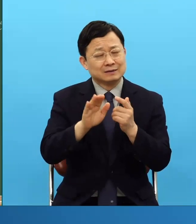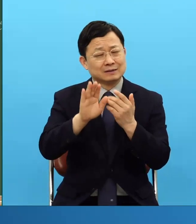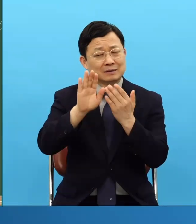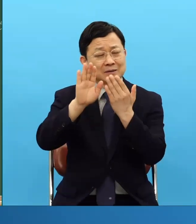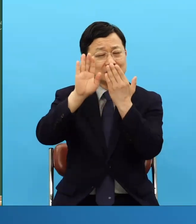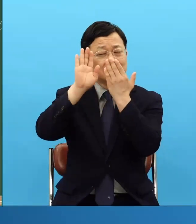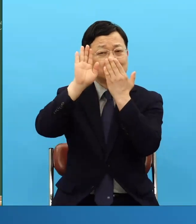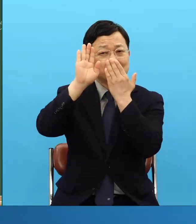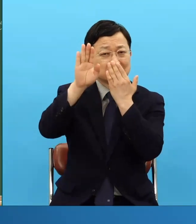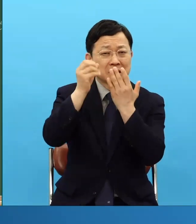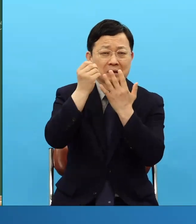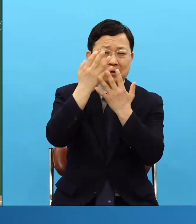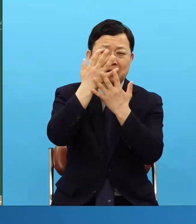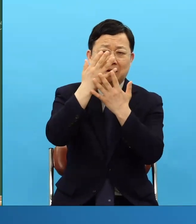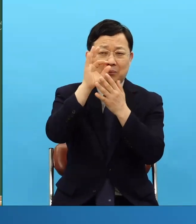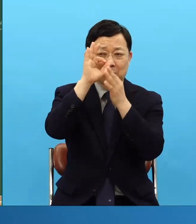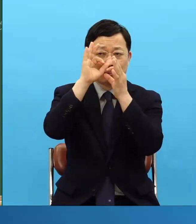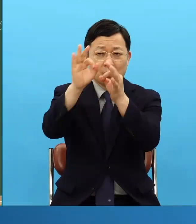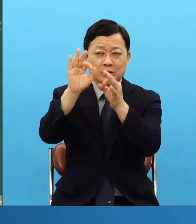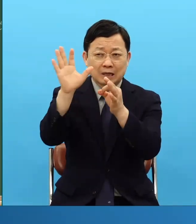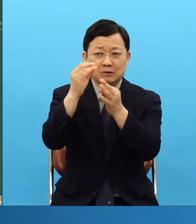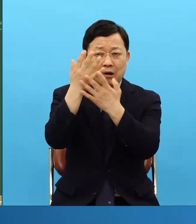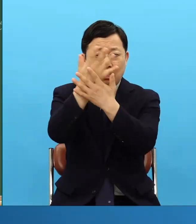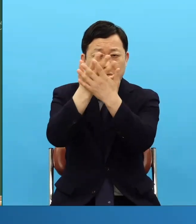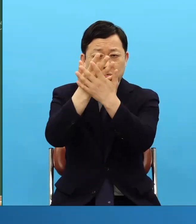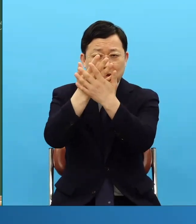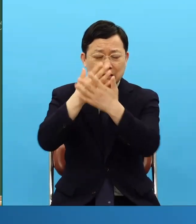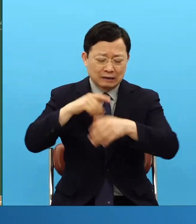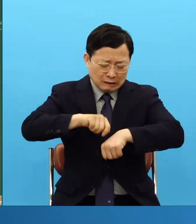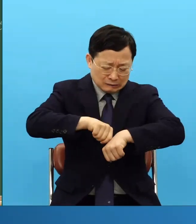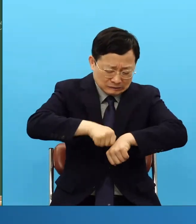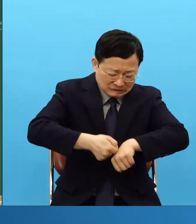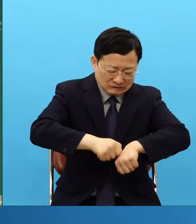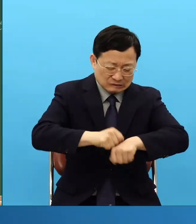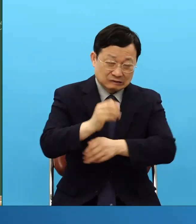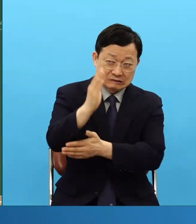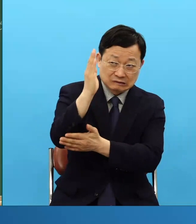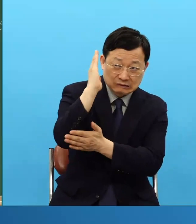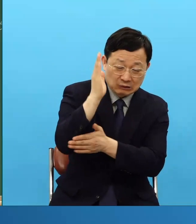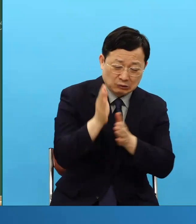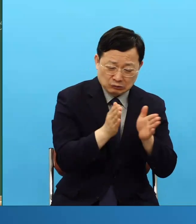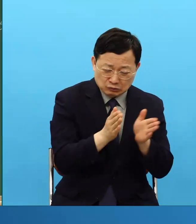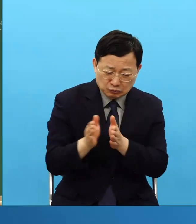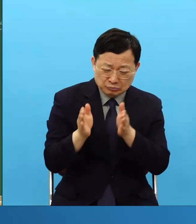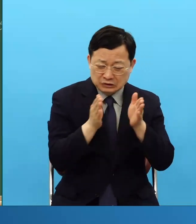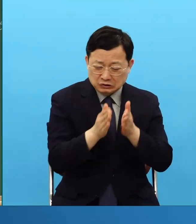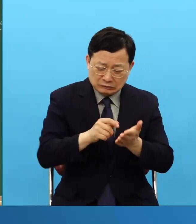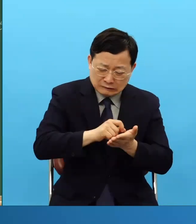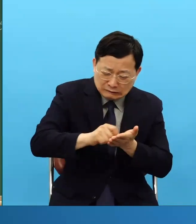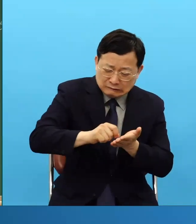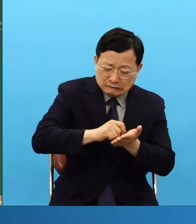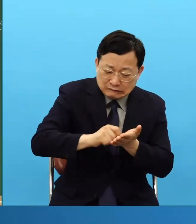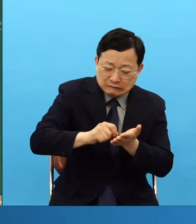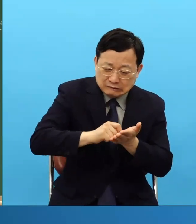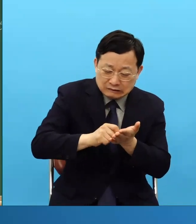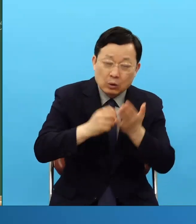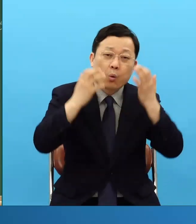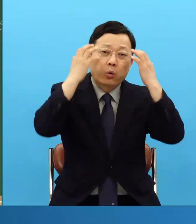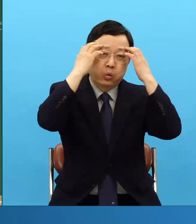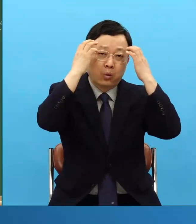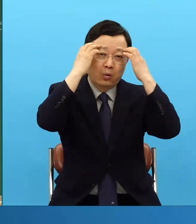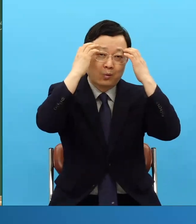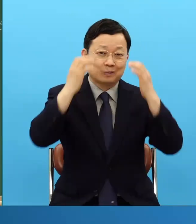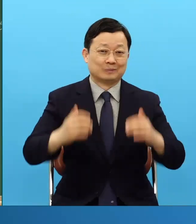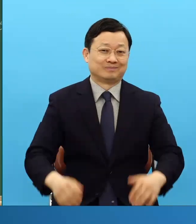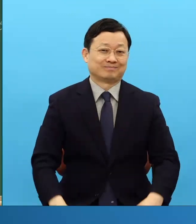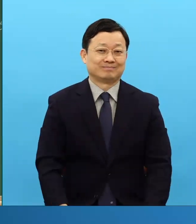때 그렇게 열심히 한다는 거는 참 고통스러운 거죠. The pastors are always preparing a lot, and that's not a bad thing. I'm not telling that you should not prepare, but when you're preparing